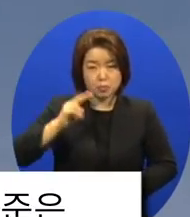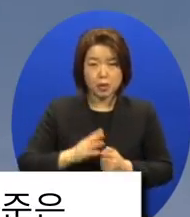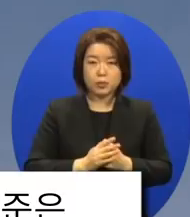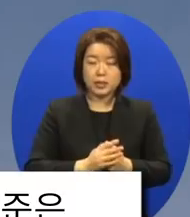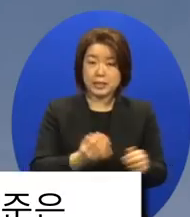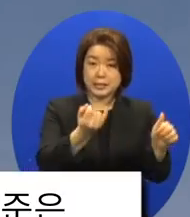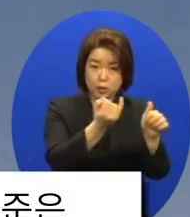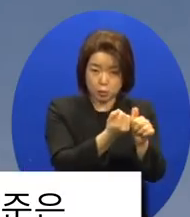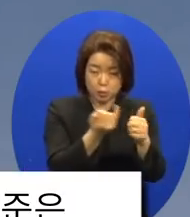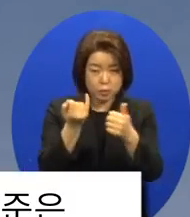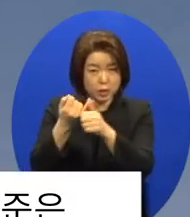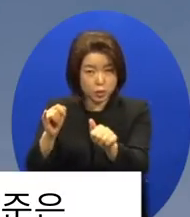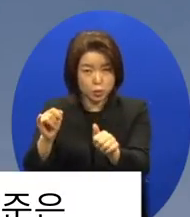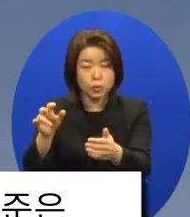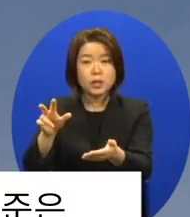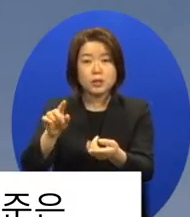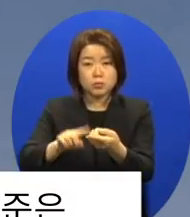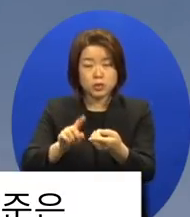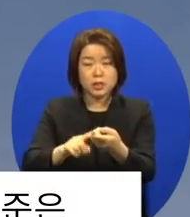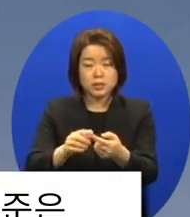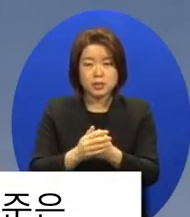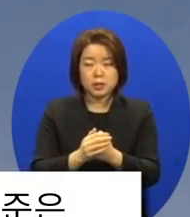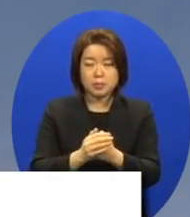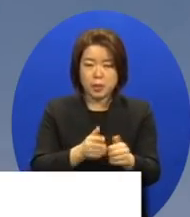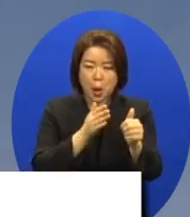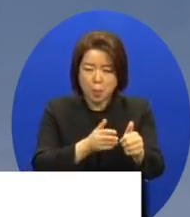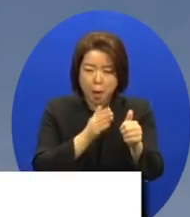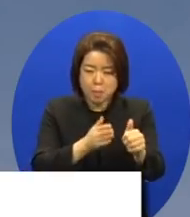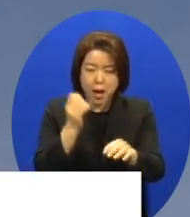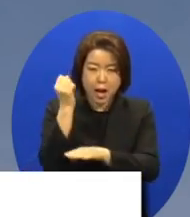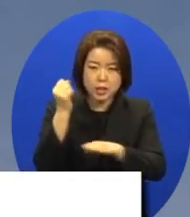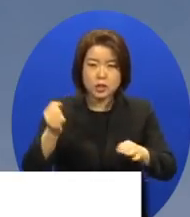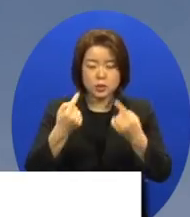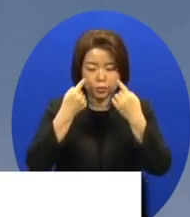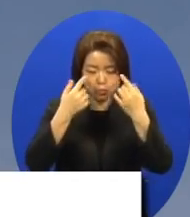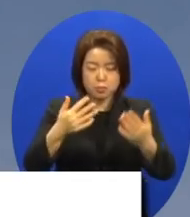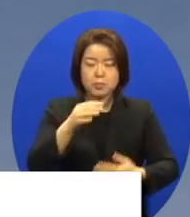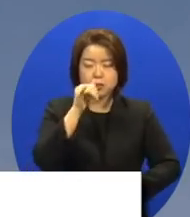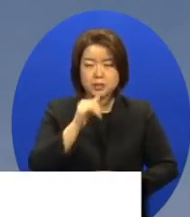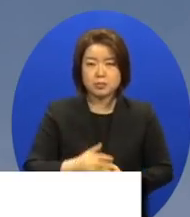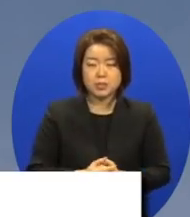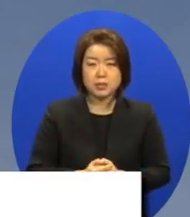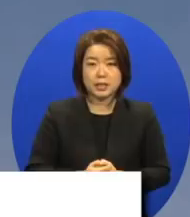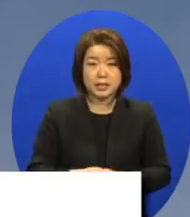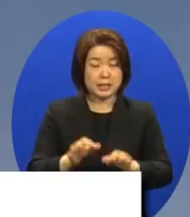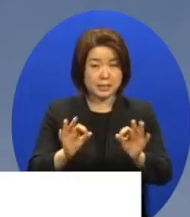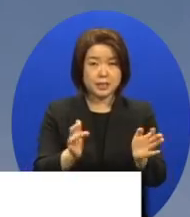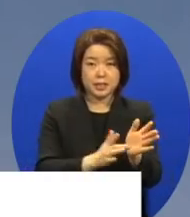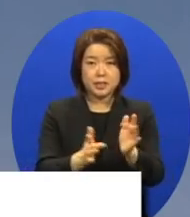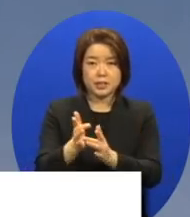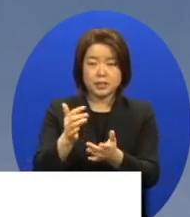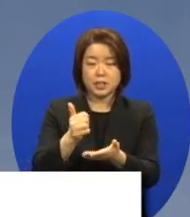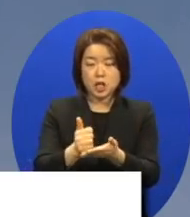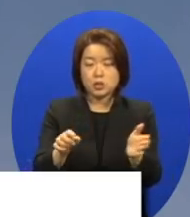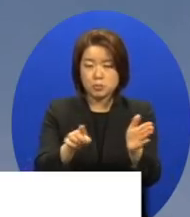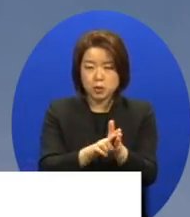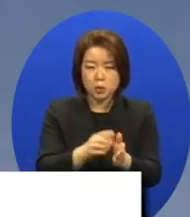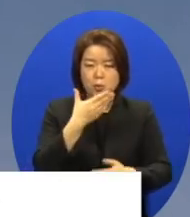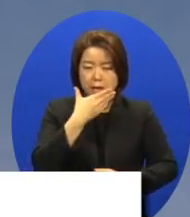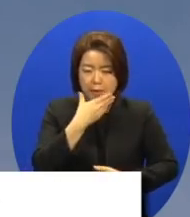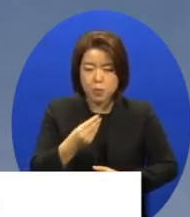이온의 문제에 대해서 권면하는 기준은 아주 분명합니다 이제 예수 믿고 행복한 자가